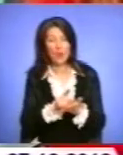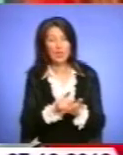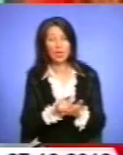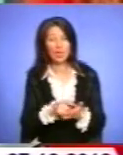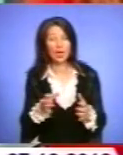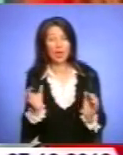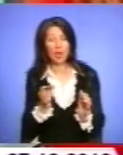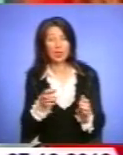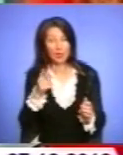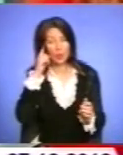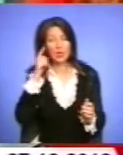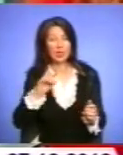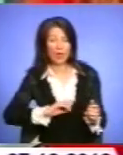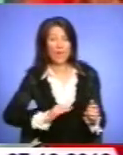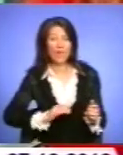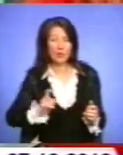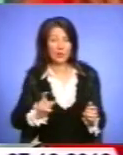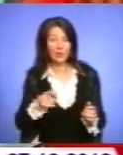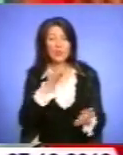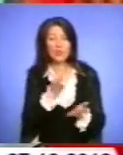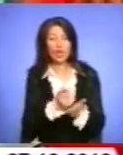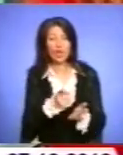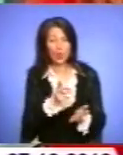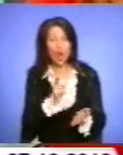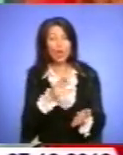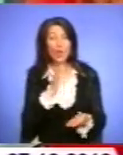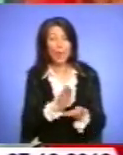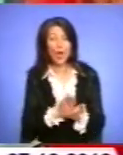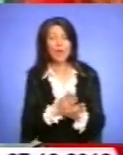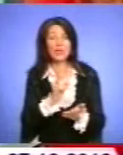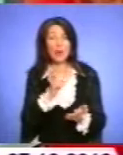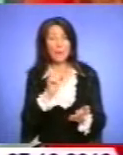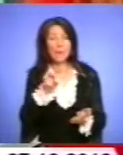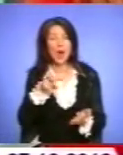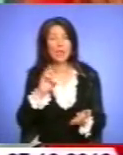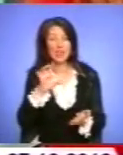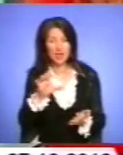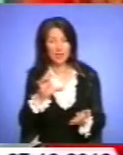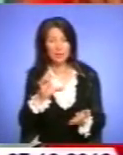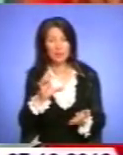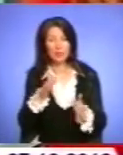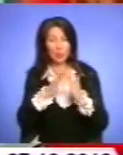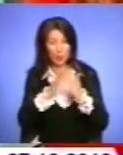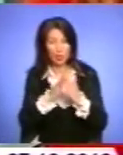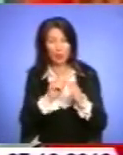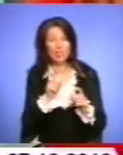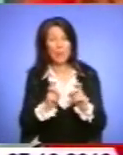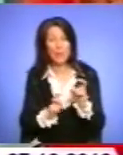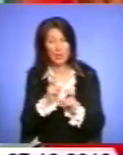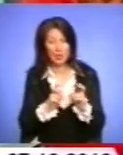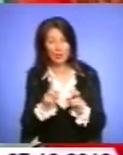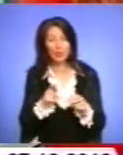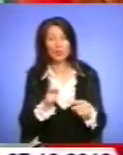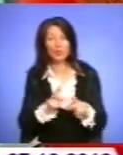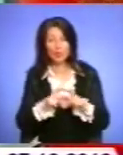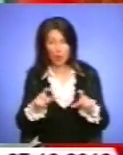хто має на балансі підприємство, з якого впала будинок, чи підприємство, чи якусь